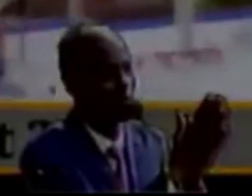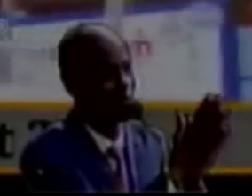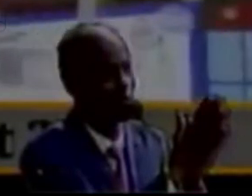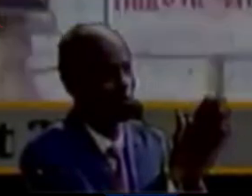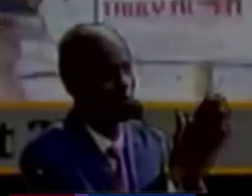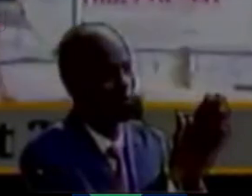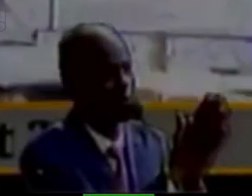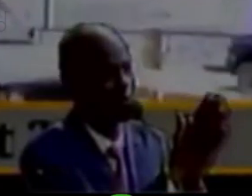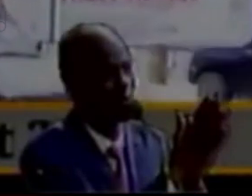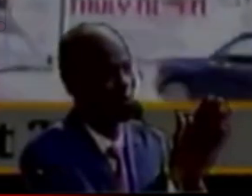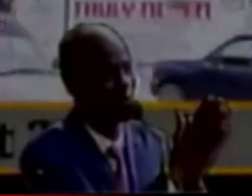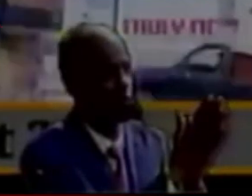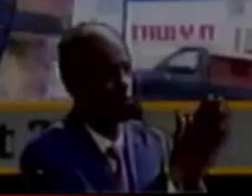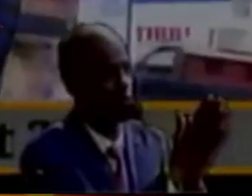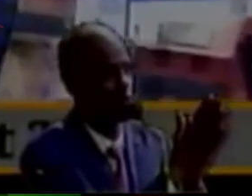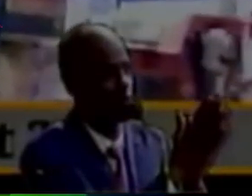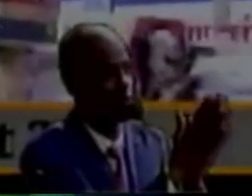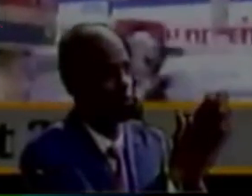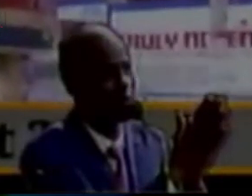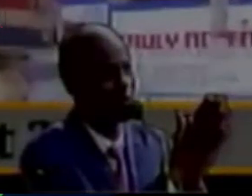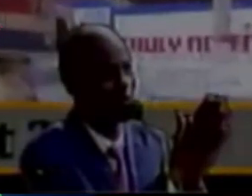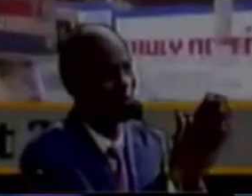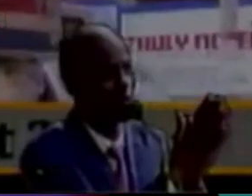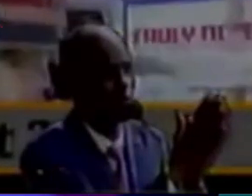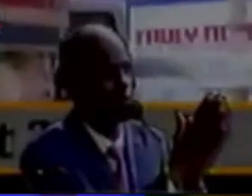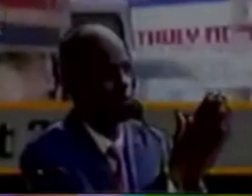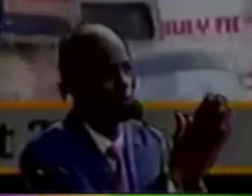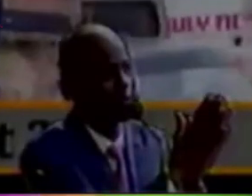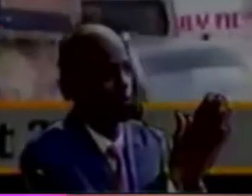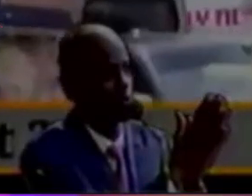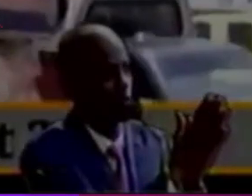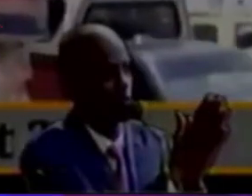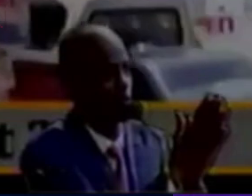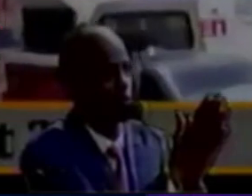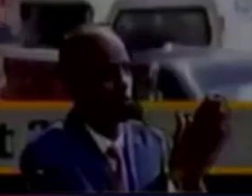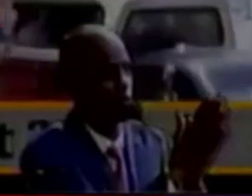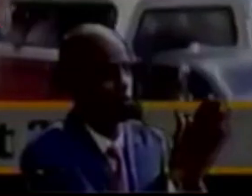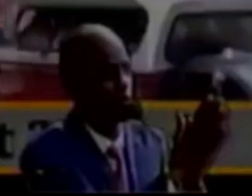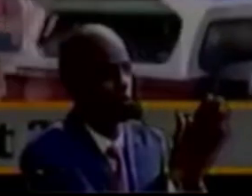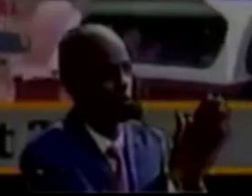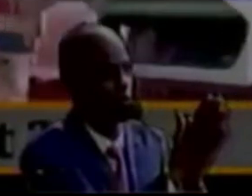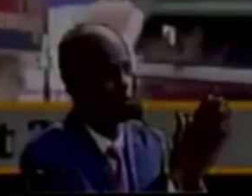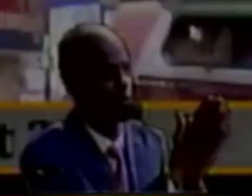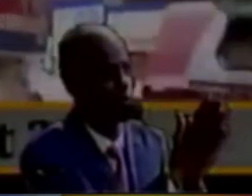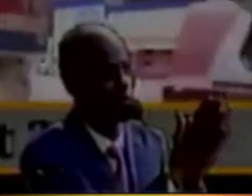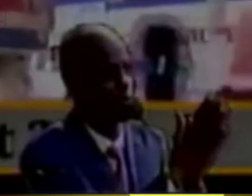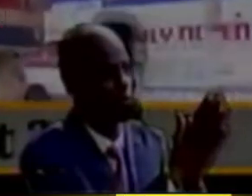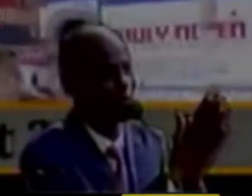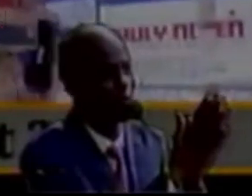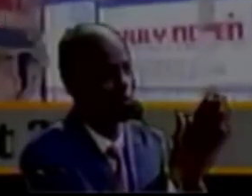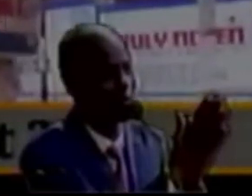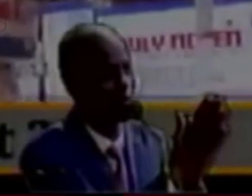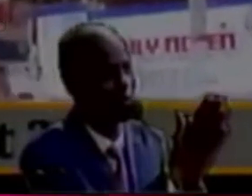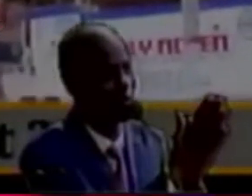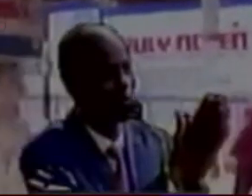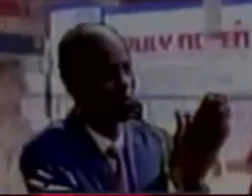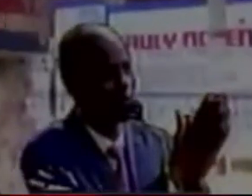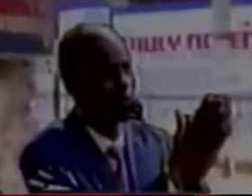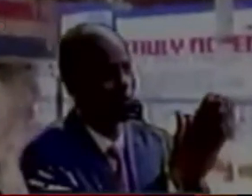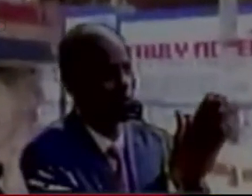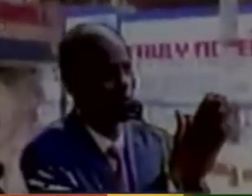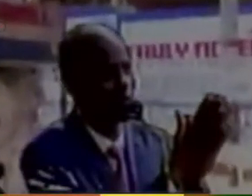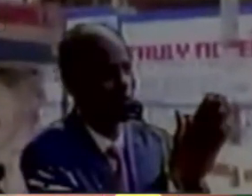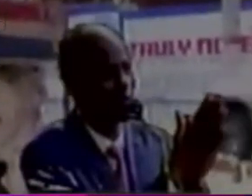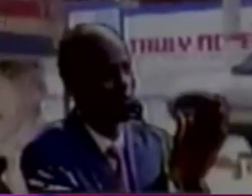ans, à nos jours. Bon, au nom de Jésus, nous distrayons quand même. Je ne suis pas capable. Je